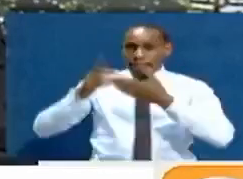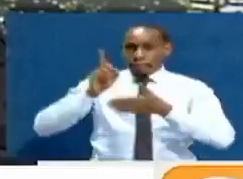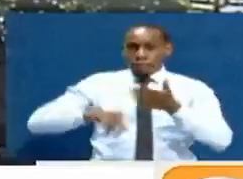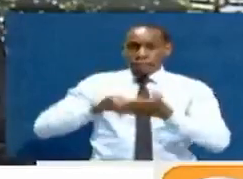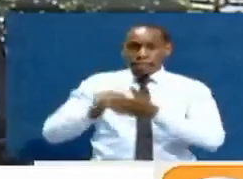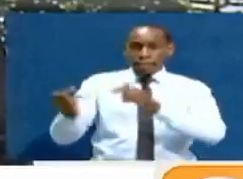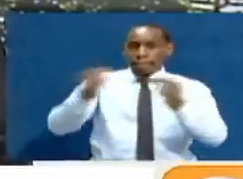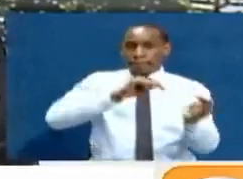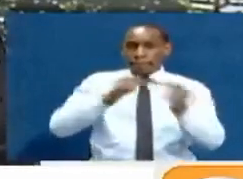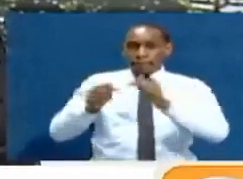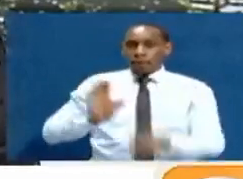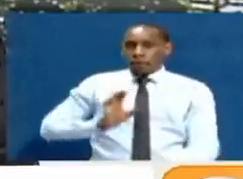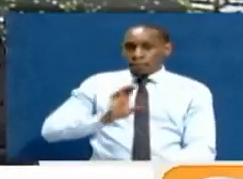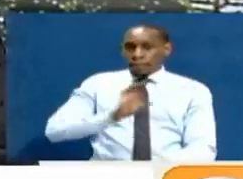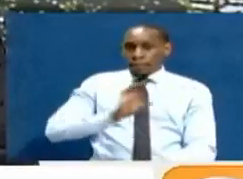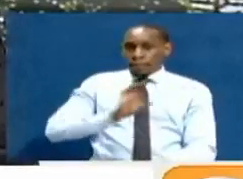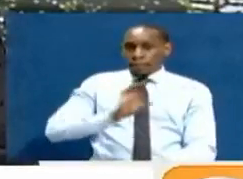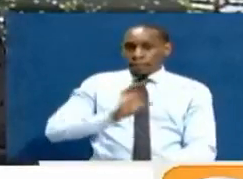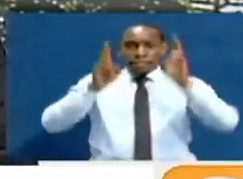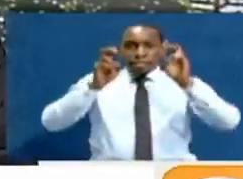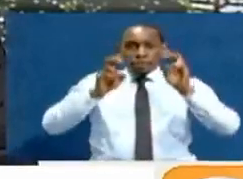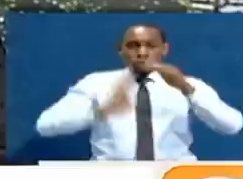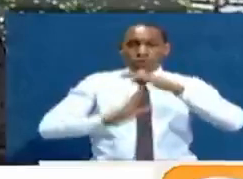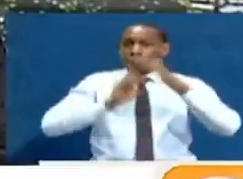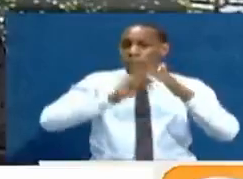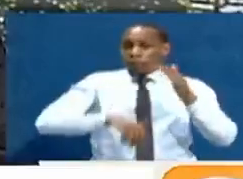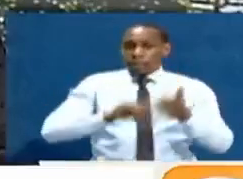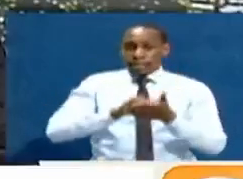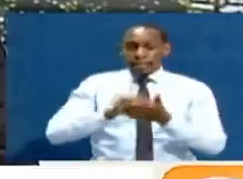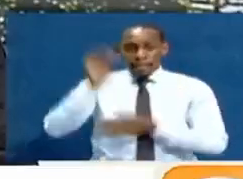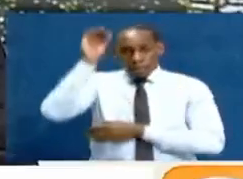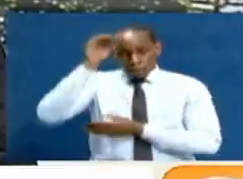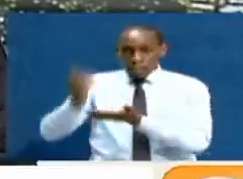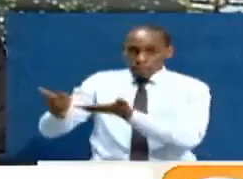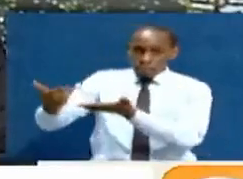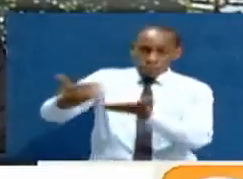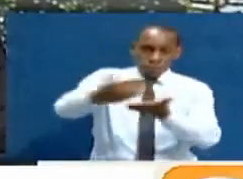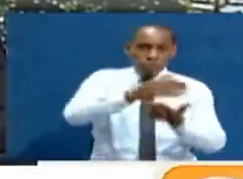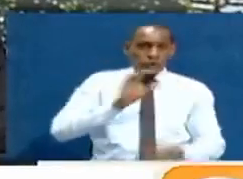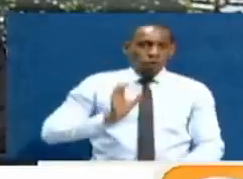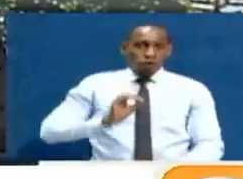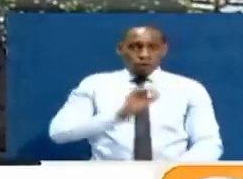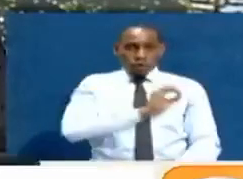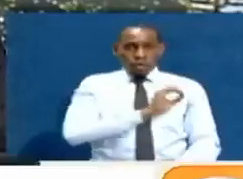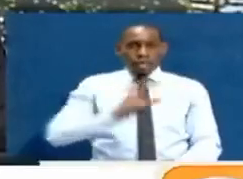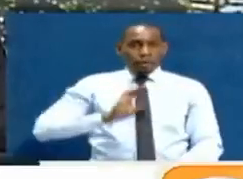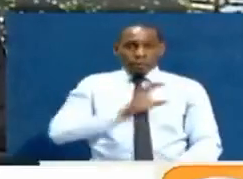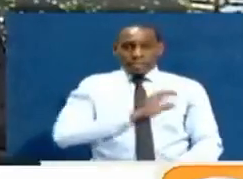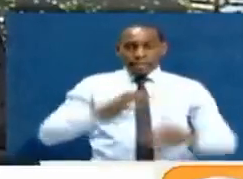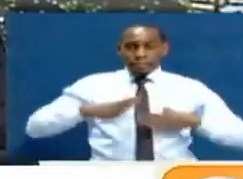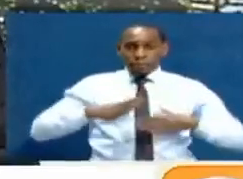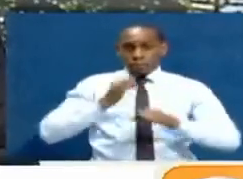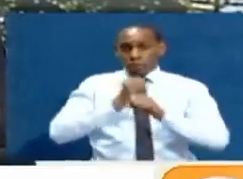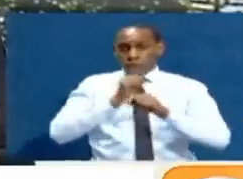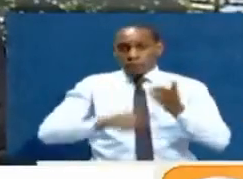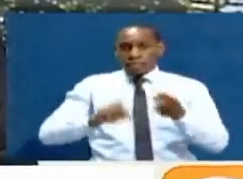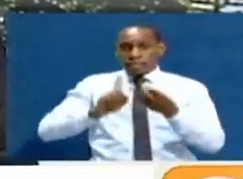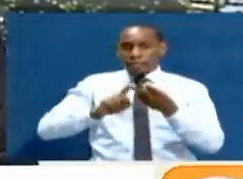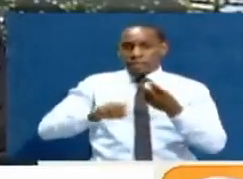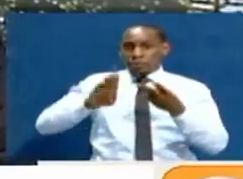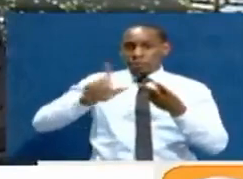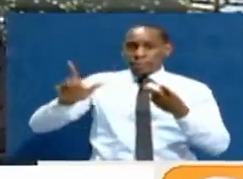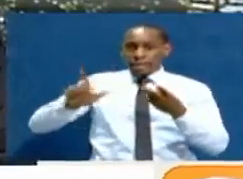na mvutano katika kamati hiyo. Je, maoni yaliyokusanywa na kamati hiyo kutoka kwa umma yatafanywa nini? Na je, mswada